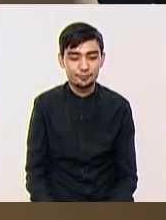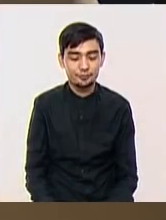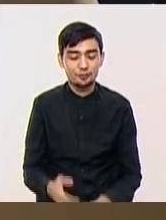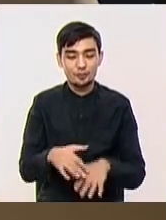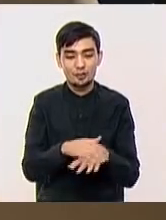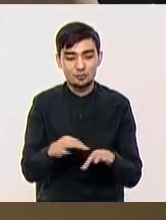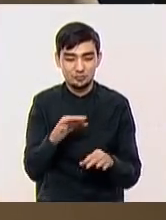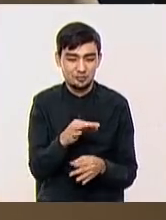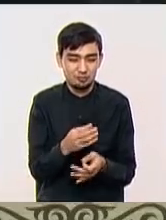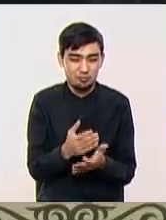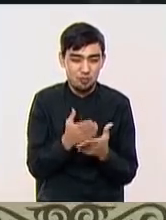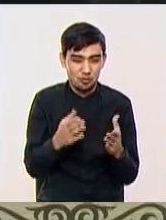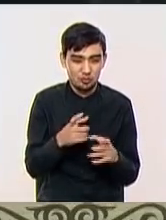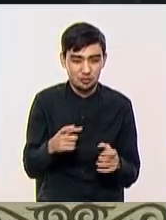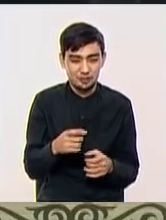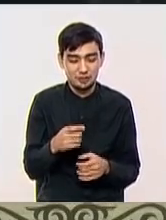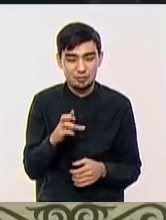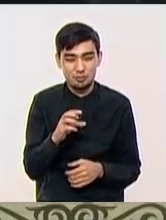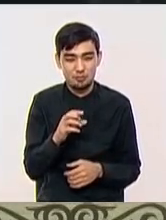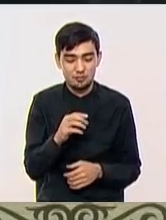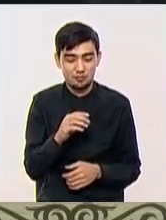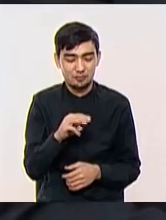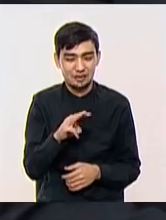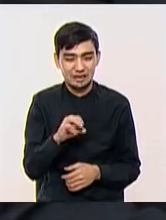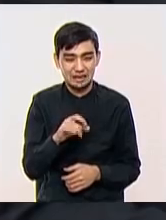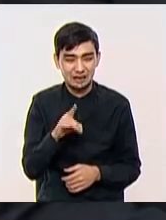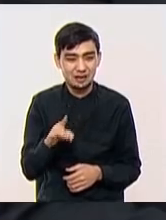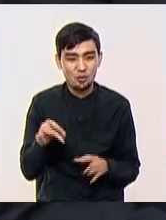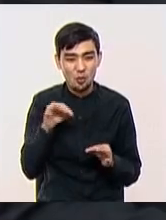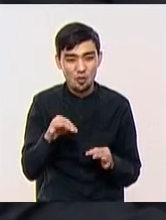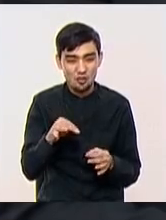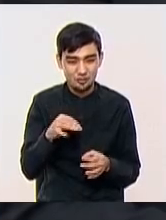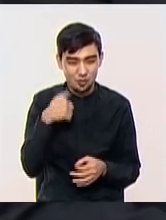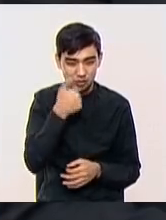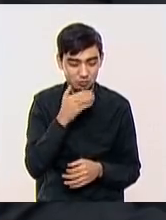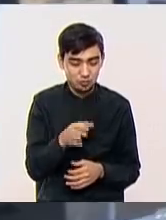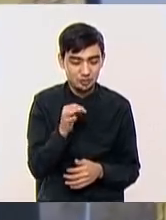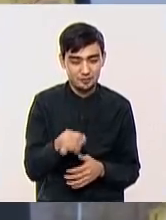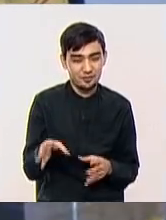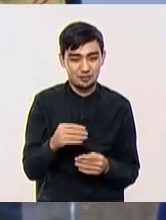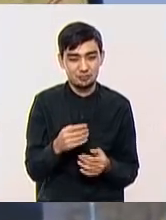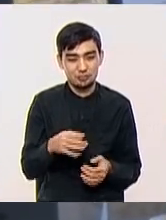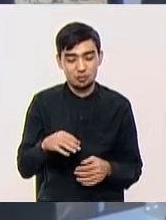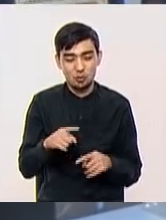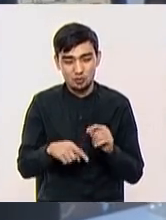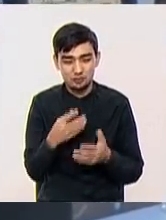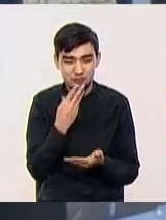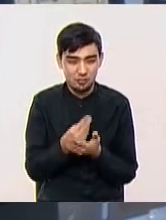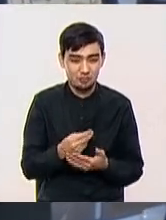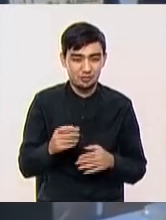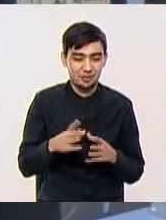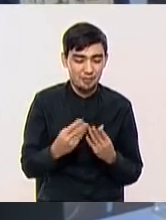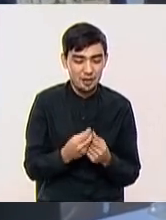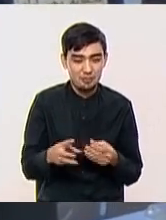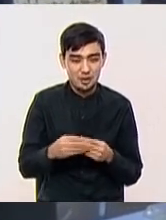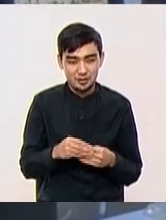Халық қалауларының басым бөлігі баршылын туған туыстармен бірге дастархан басында қарсы алмақ. Ал жаңа жыл күні аяз атаға айналатын депутаттар